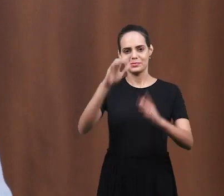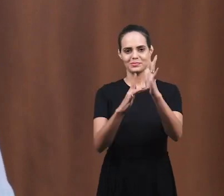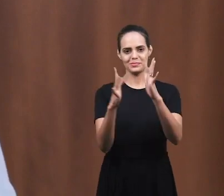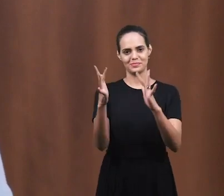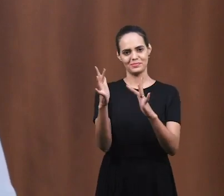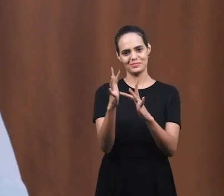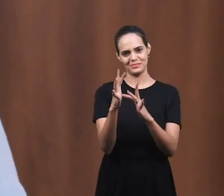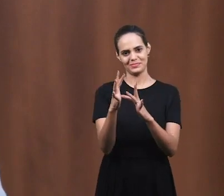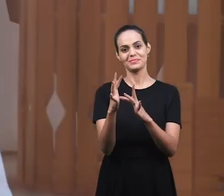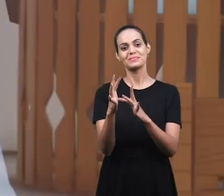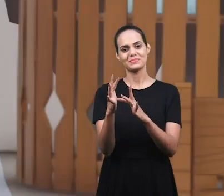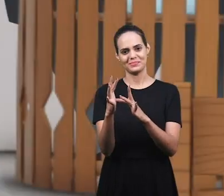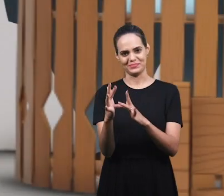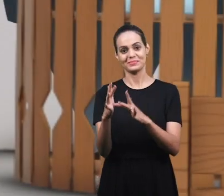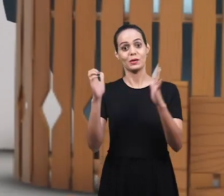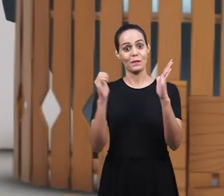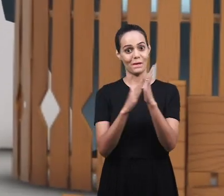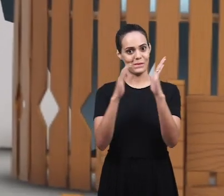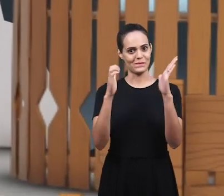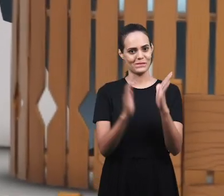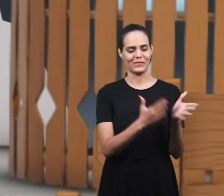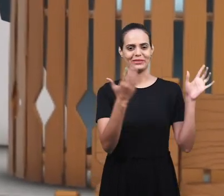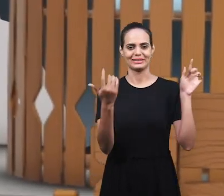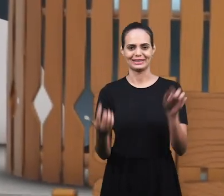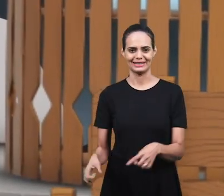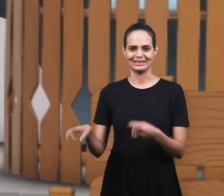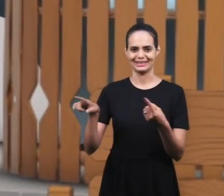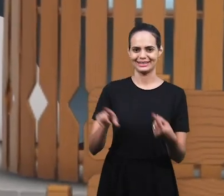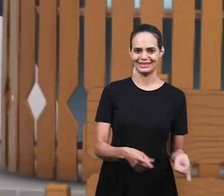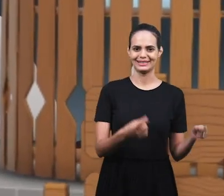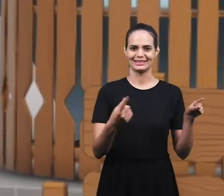paz du do Seigneur Senhor Jésus. Jesus.